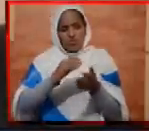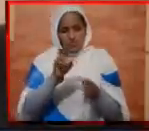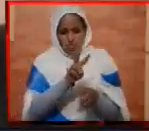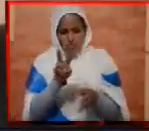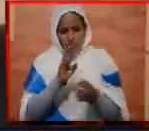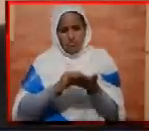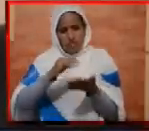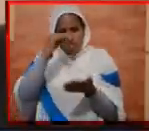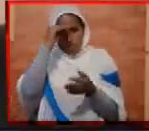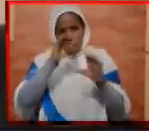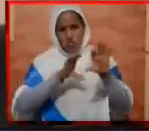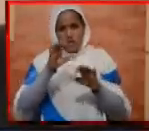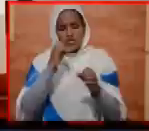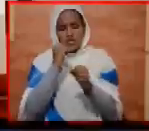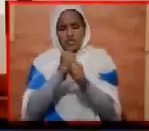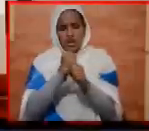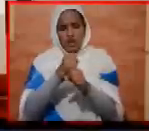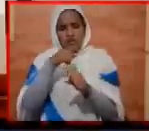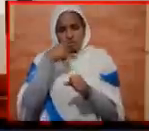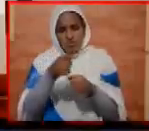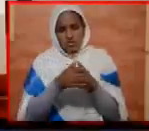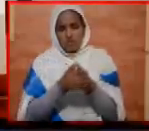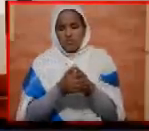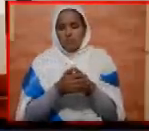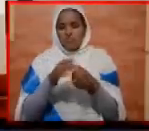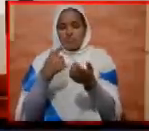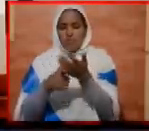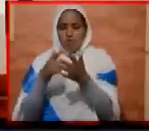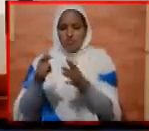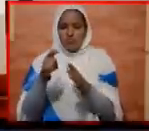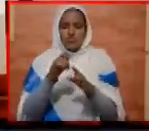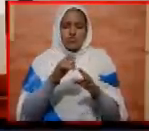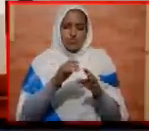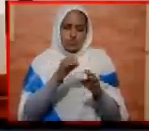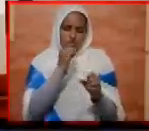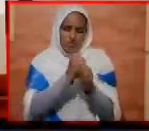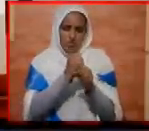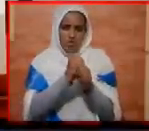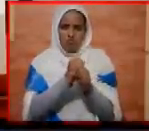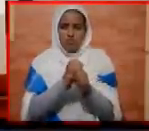بها المشاهدات التي تتمتع بها المشاهدات التي تتمتع بها